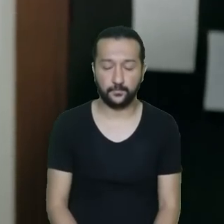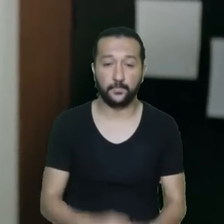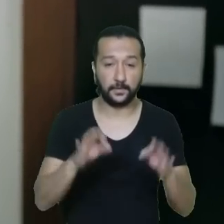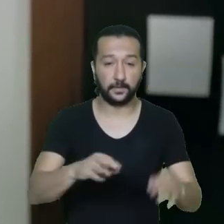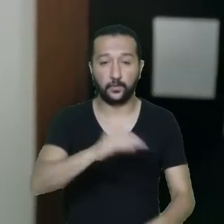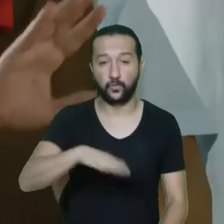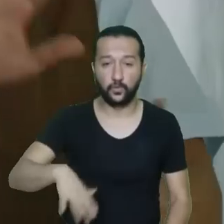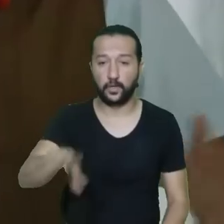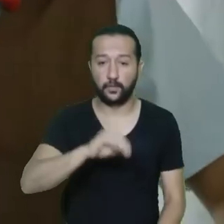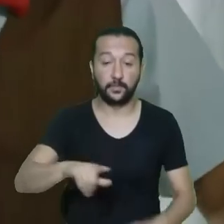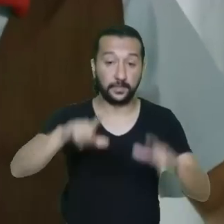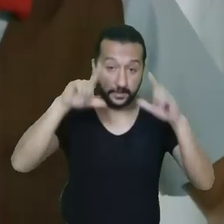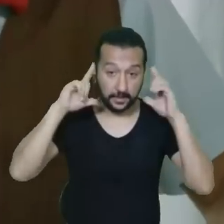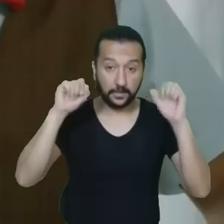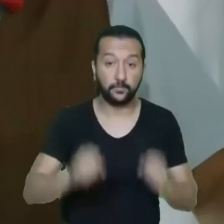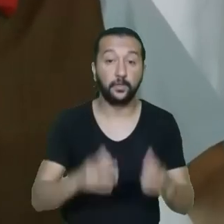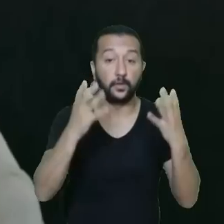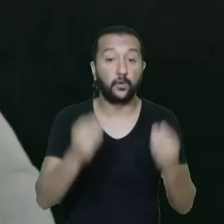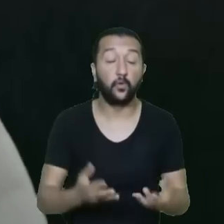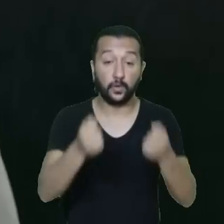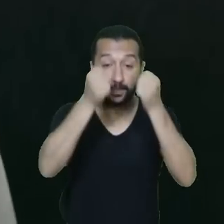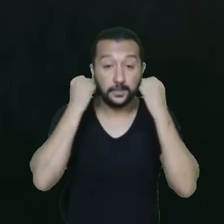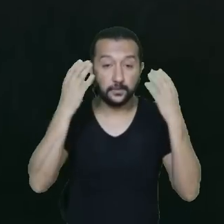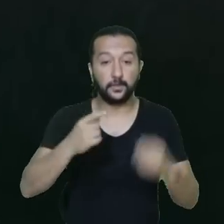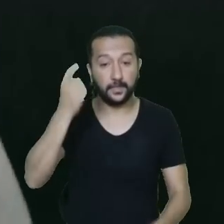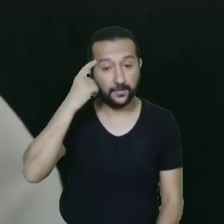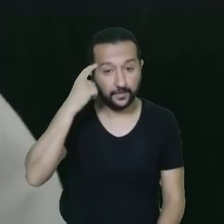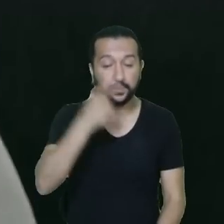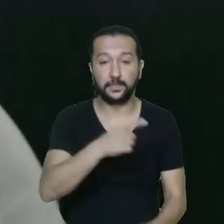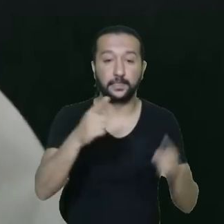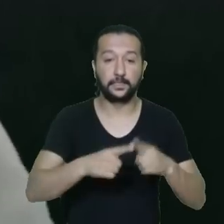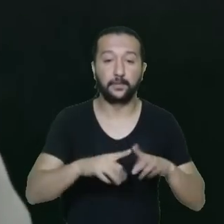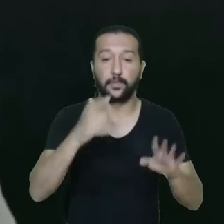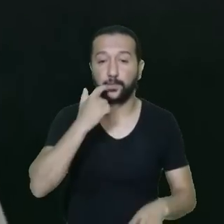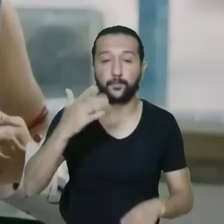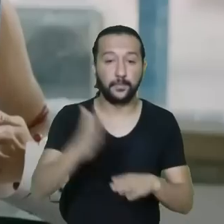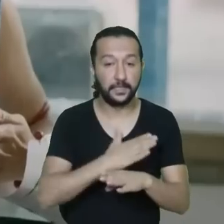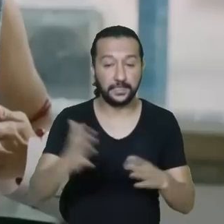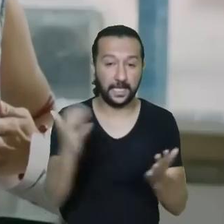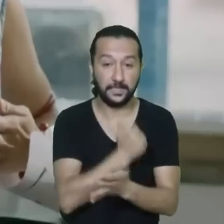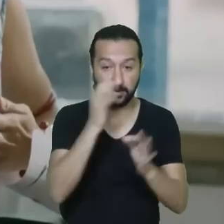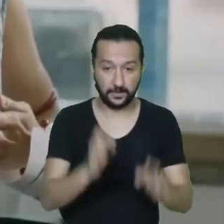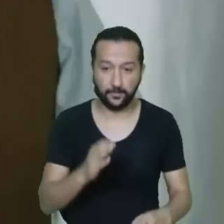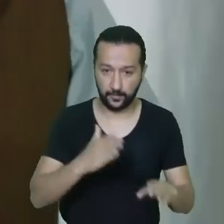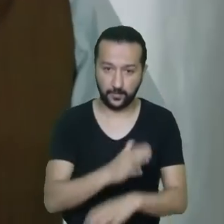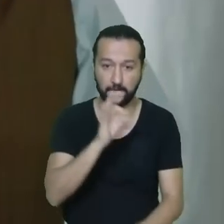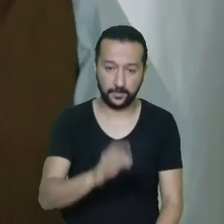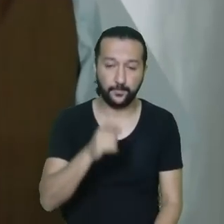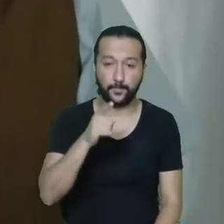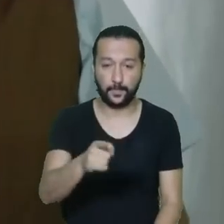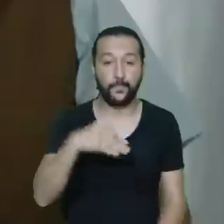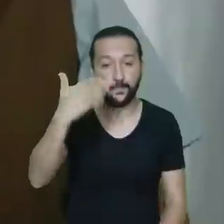uzattı. Peki çoluk çocuk laburu takıyor la. Ne oluyor takınca? Kafalı ağa sayılmaz beyaz eşya kazanıyor değil mi? Aynen.